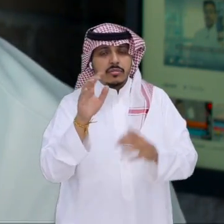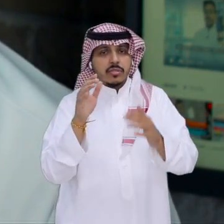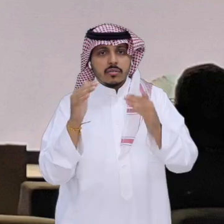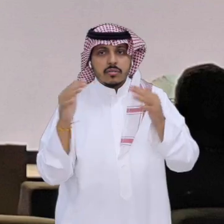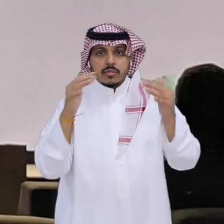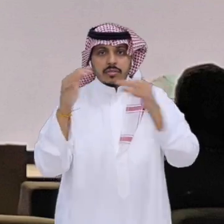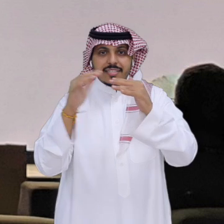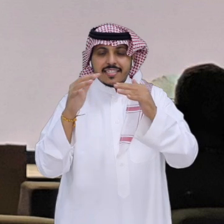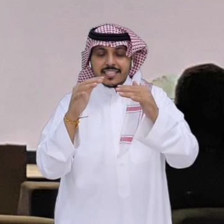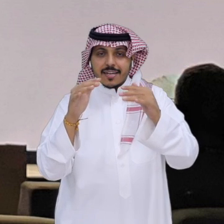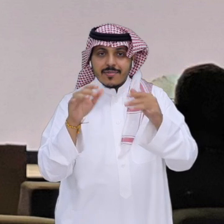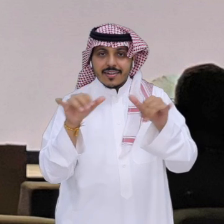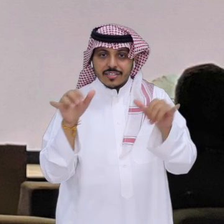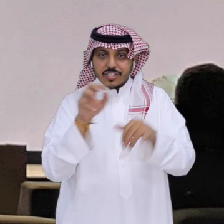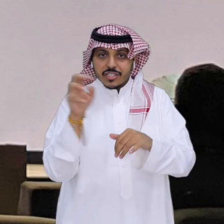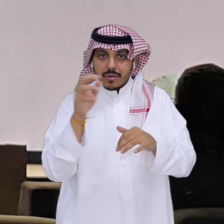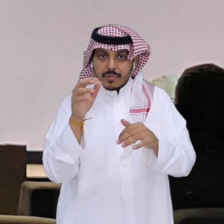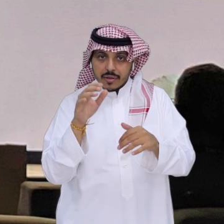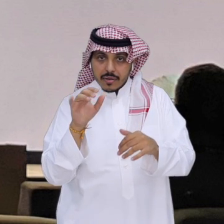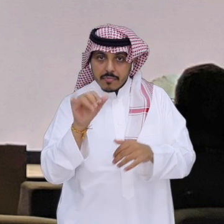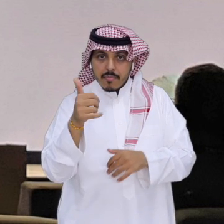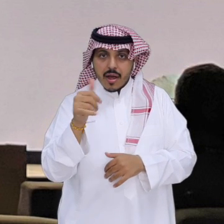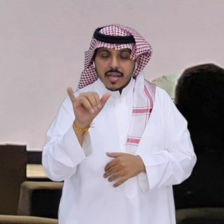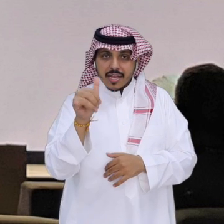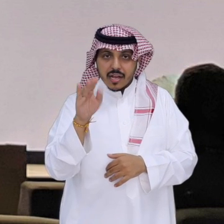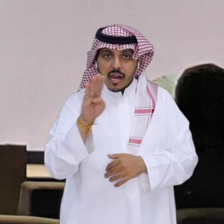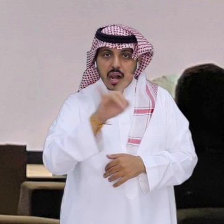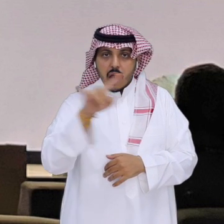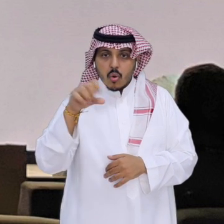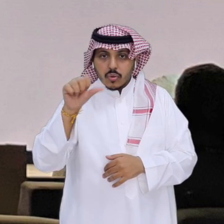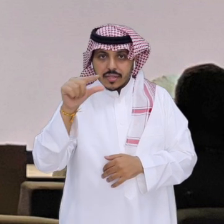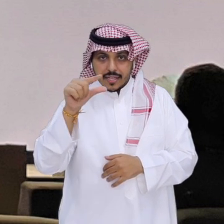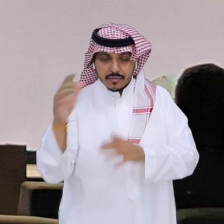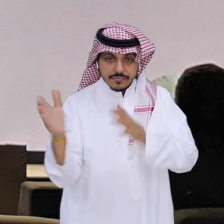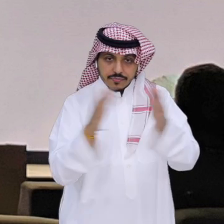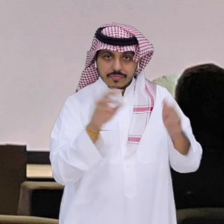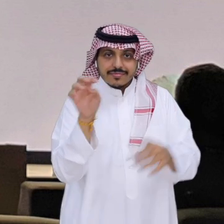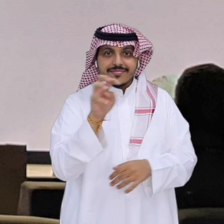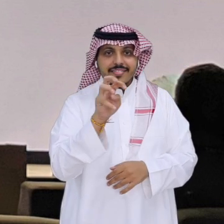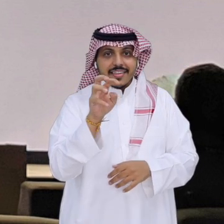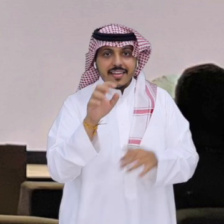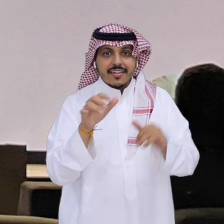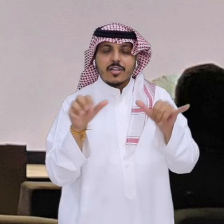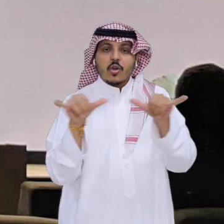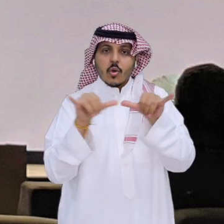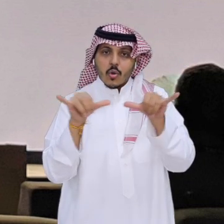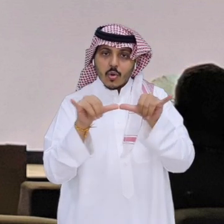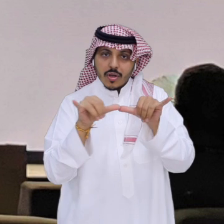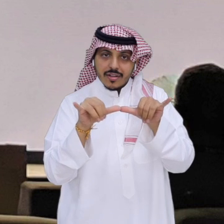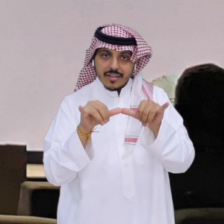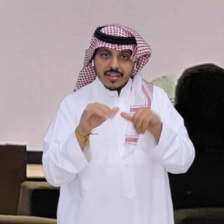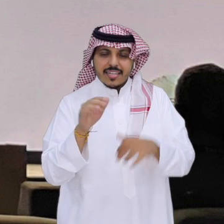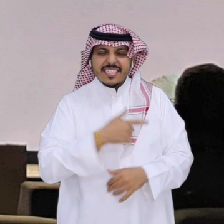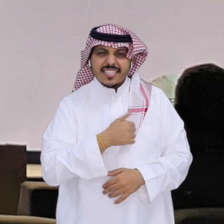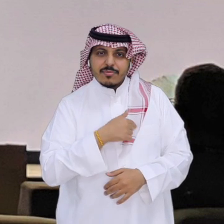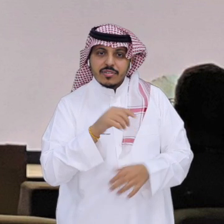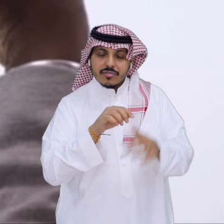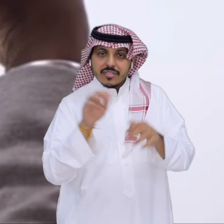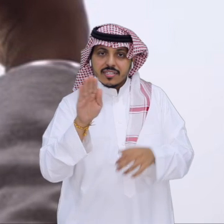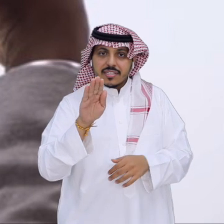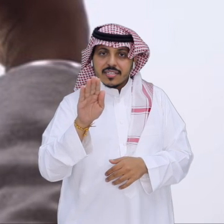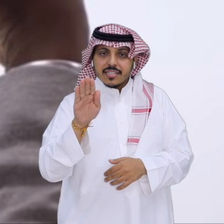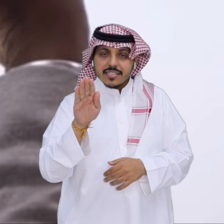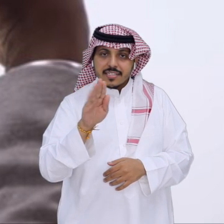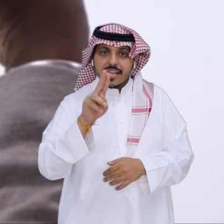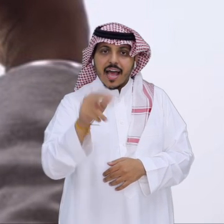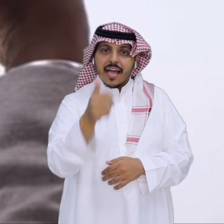كلاود وستاديا. ستاديا هي الشبكة السحابية حقت الألعاب الخاصة بجوجل اللي تم الإعلان عنها في الجي دي سي، وأيضا نفس مايكروسوفت